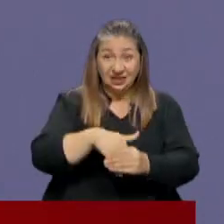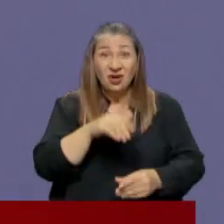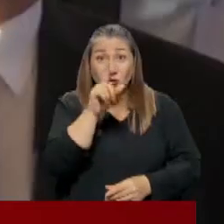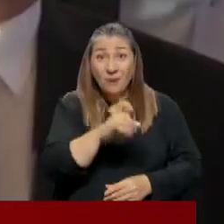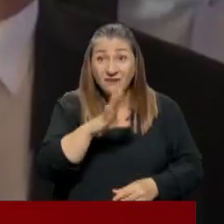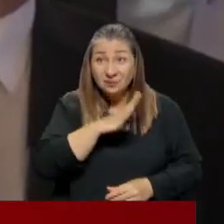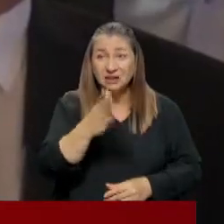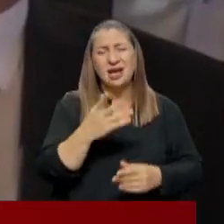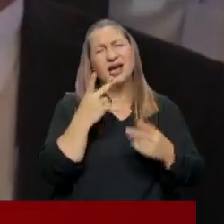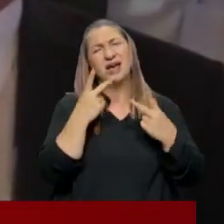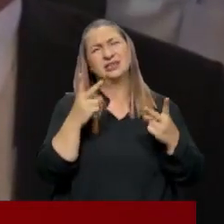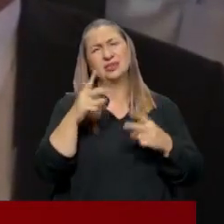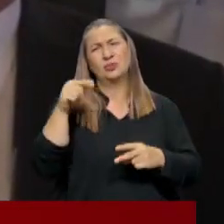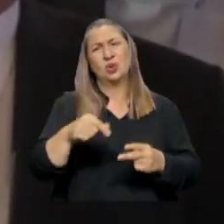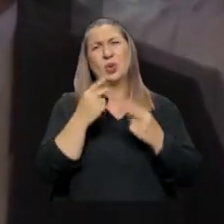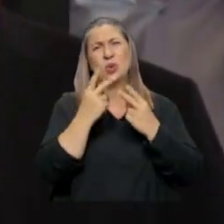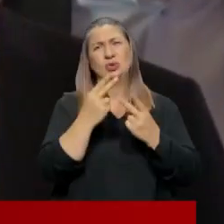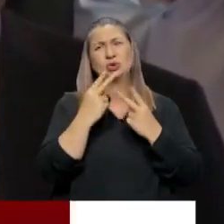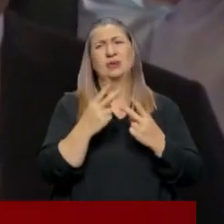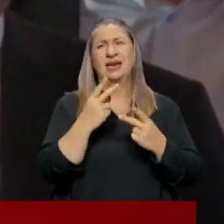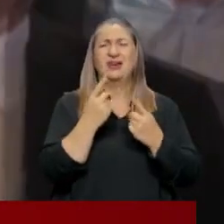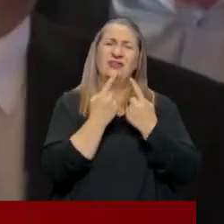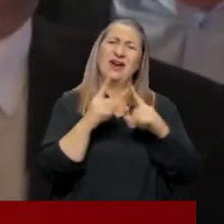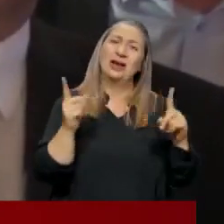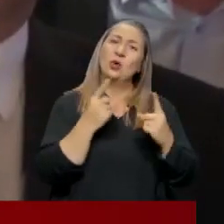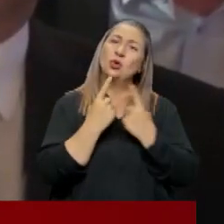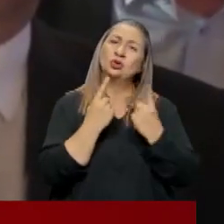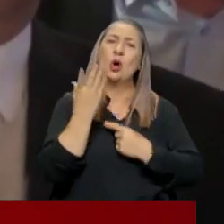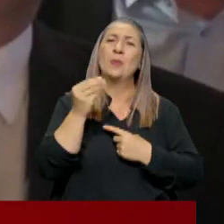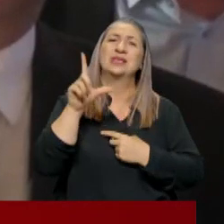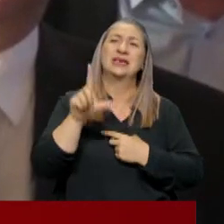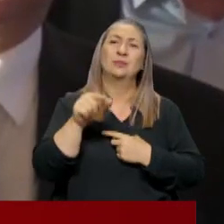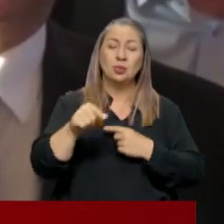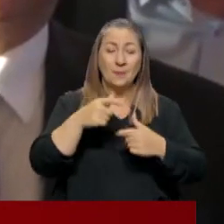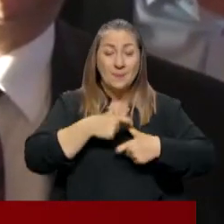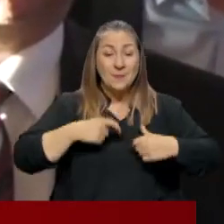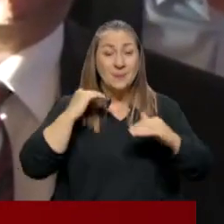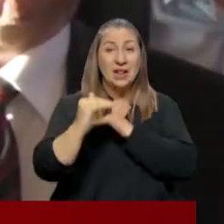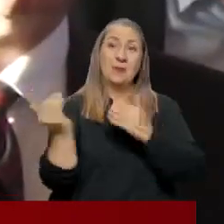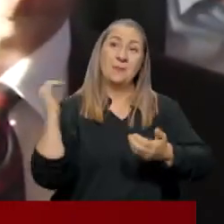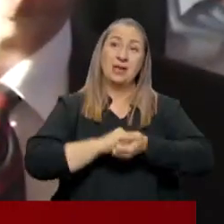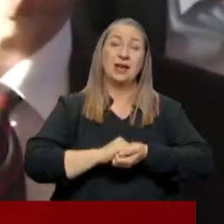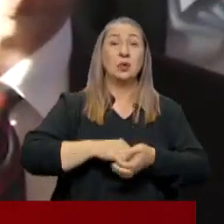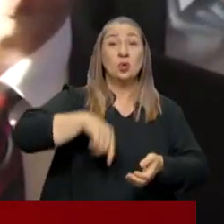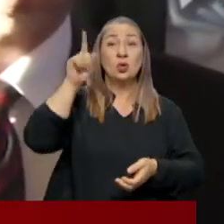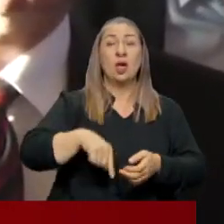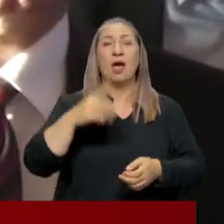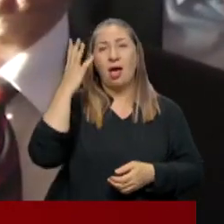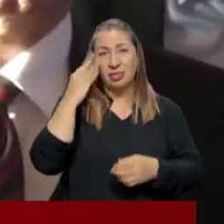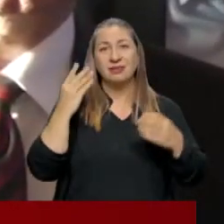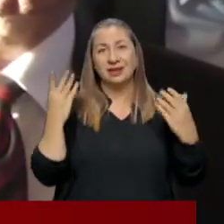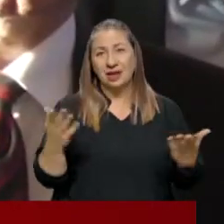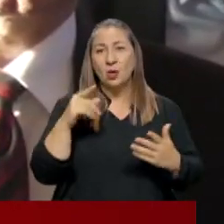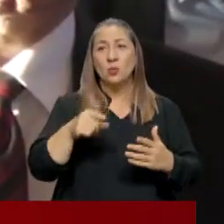sormaya varmış açıkçası bugünkü konuşma farklı bir dille olmalıydı Bugün milli birlik günü Anladık ki